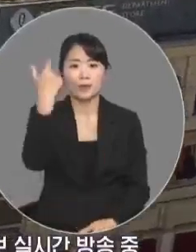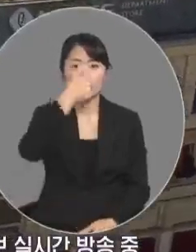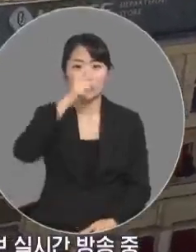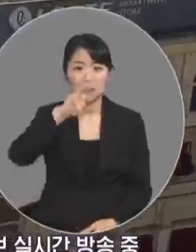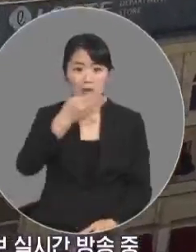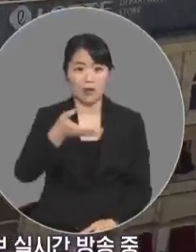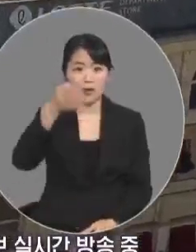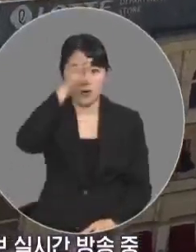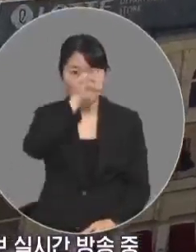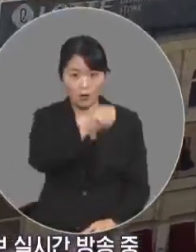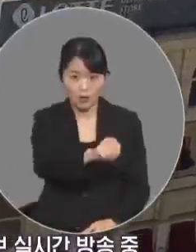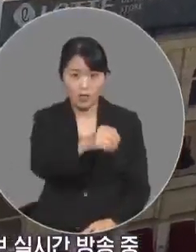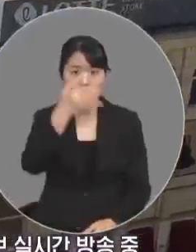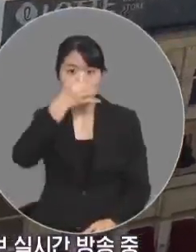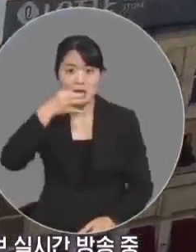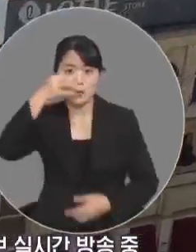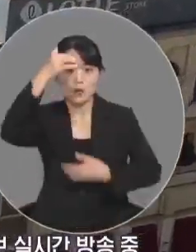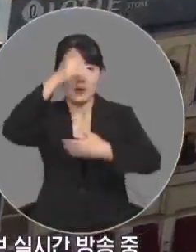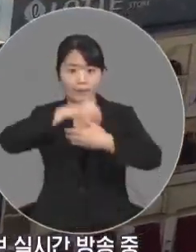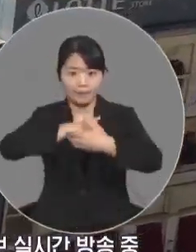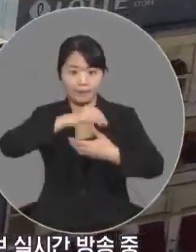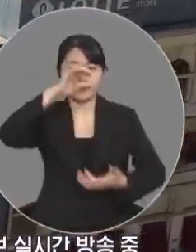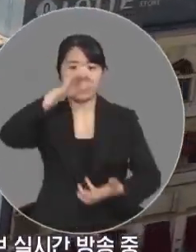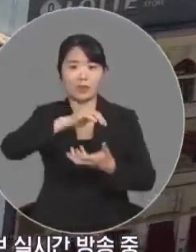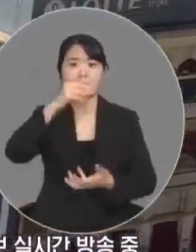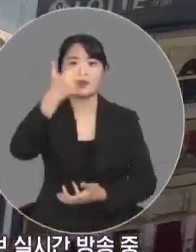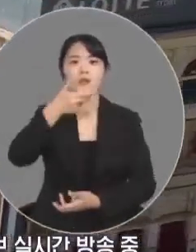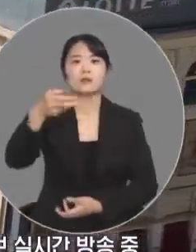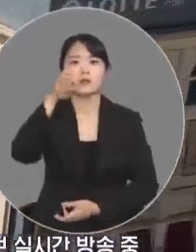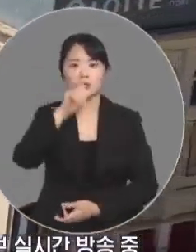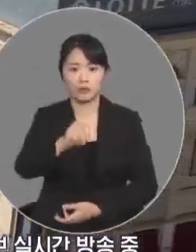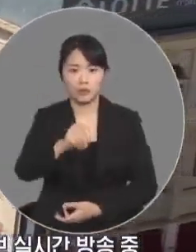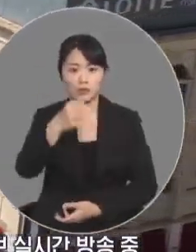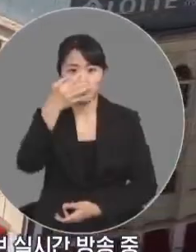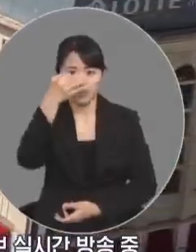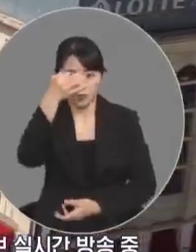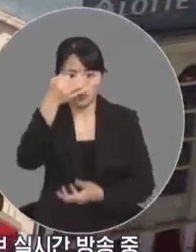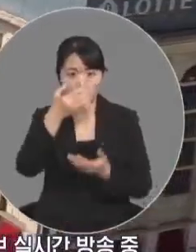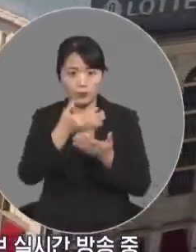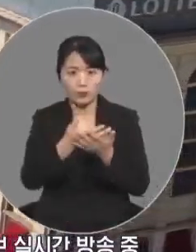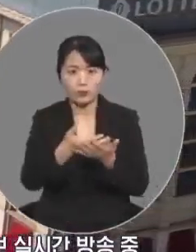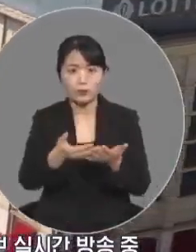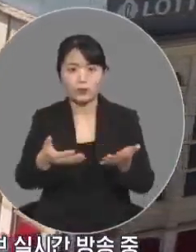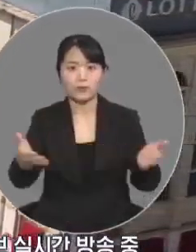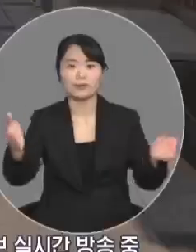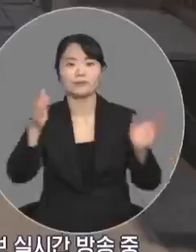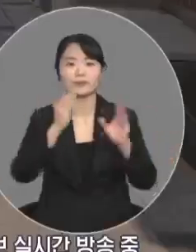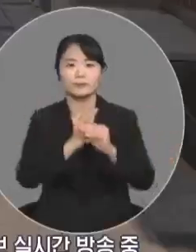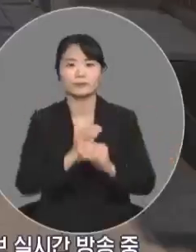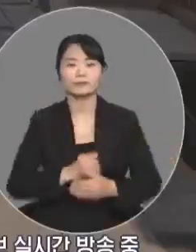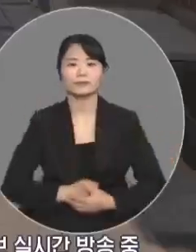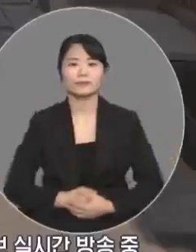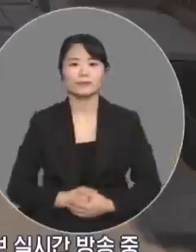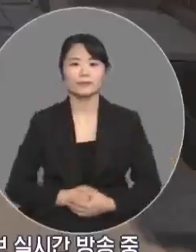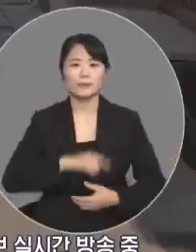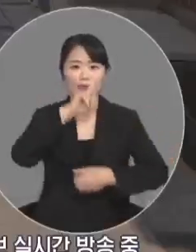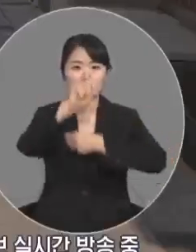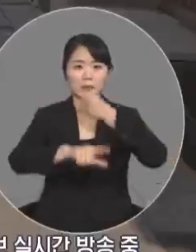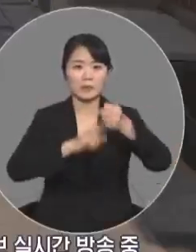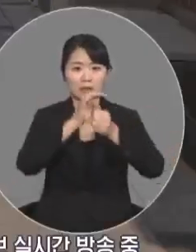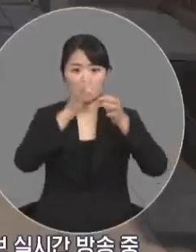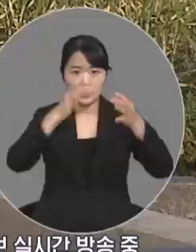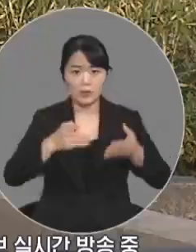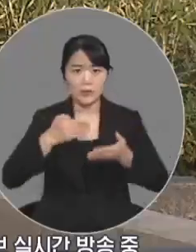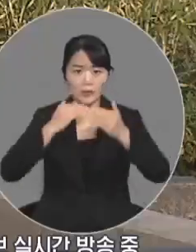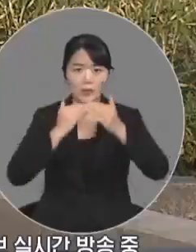6,300억 원. 이자까지 포함하면 7천억 원대로 예상되는 뭉칫돈이 울산에 풀리고 있습니다. 11년 만에